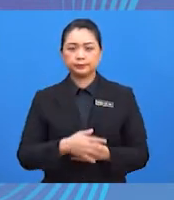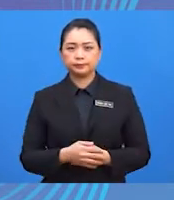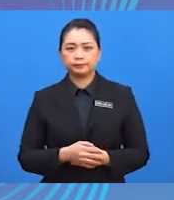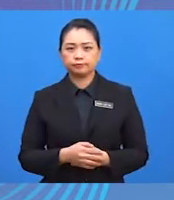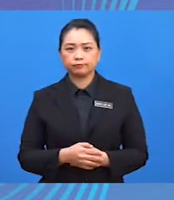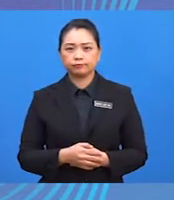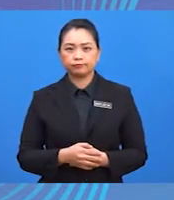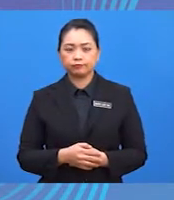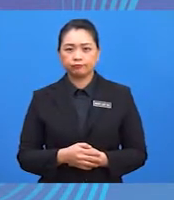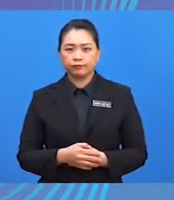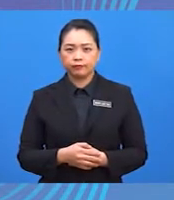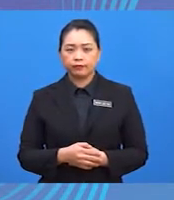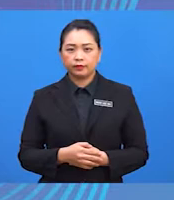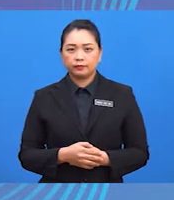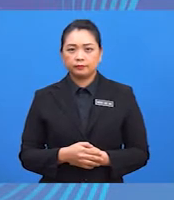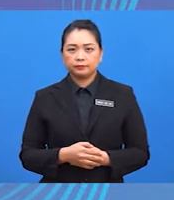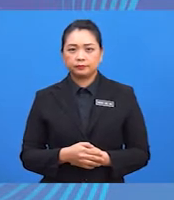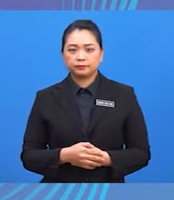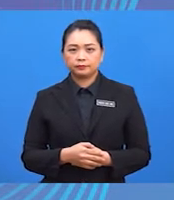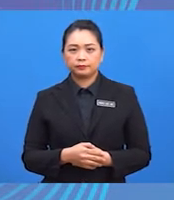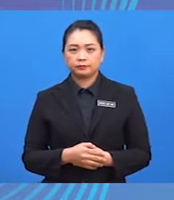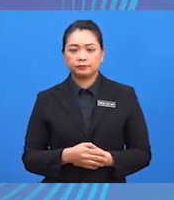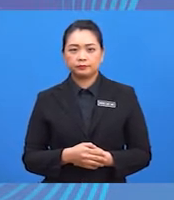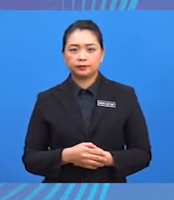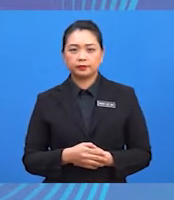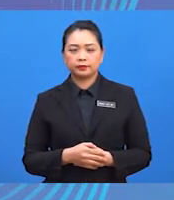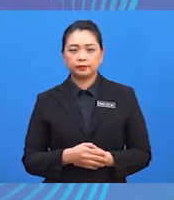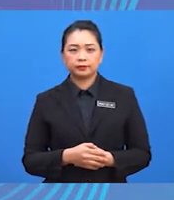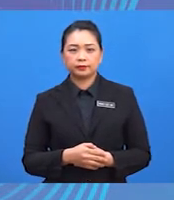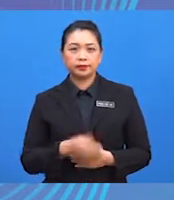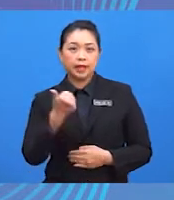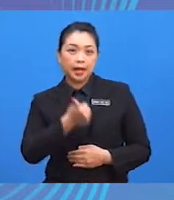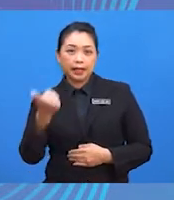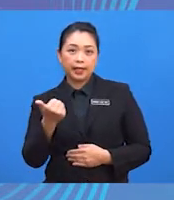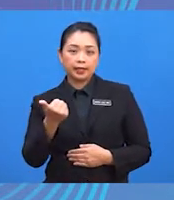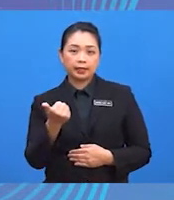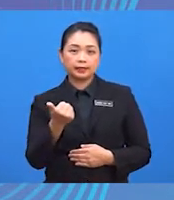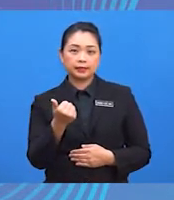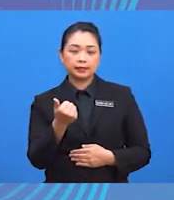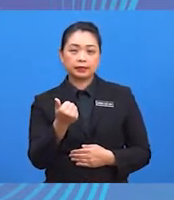tentang drawing tools dan painting tools dalam Adobe Photoshop.